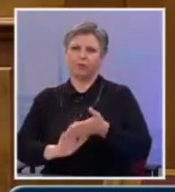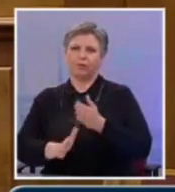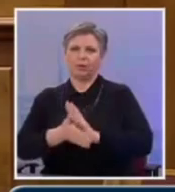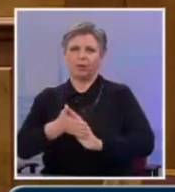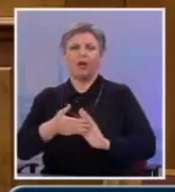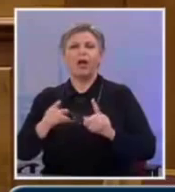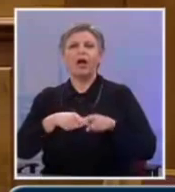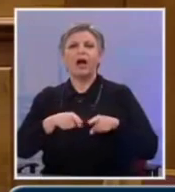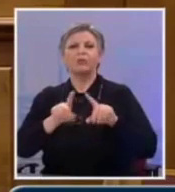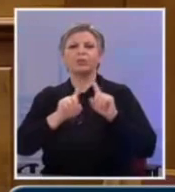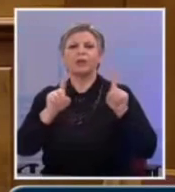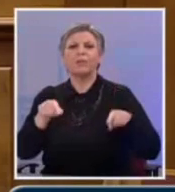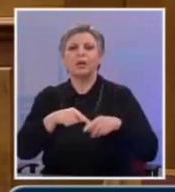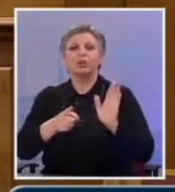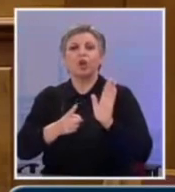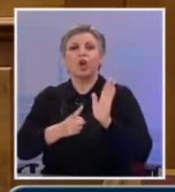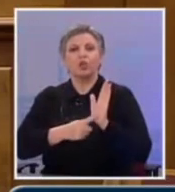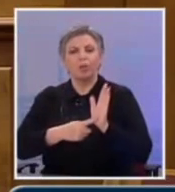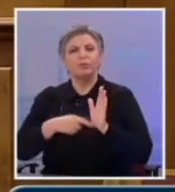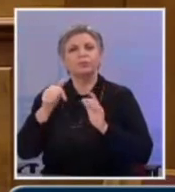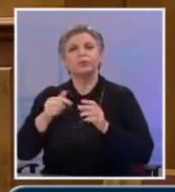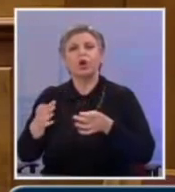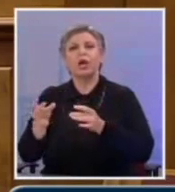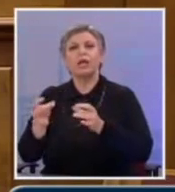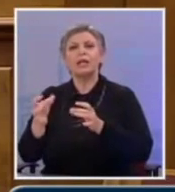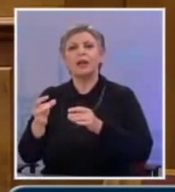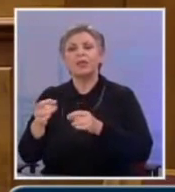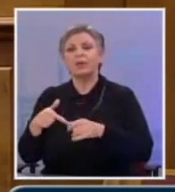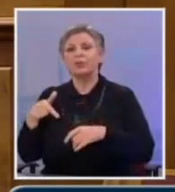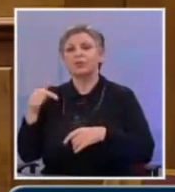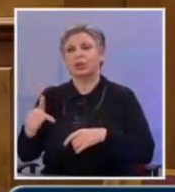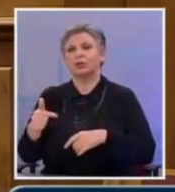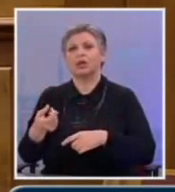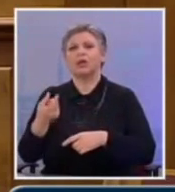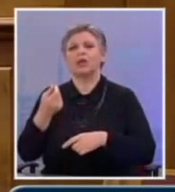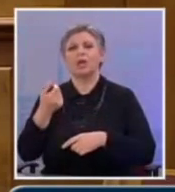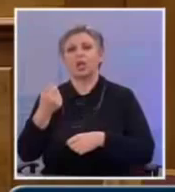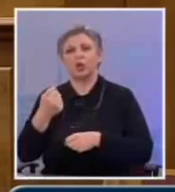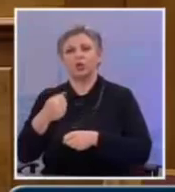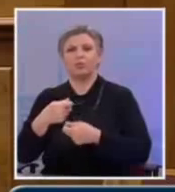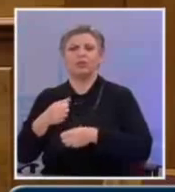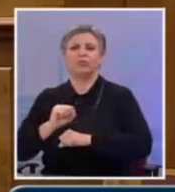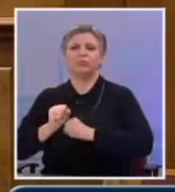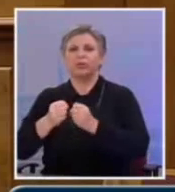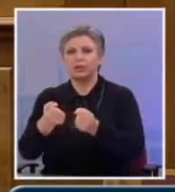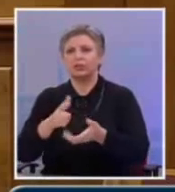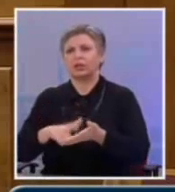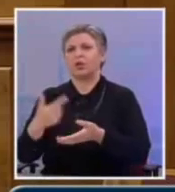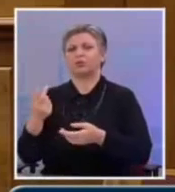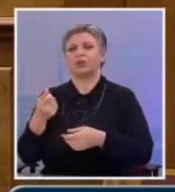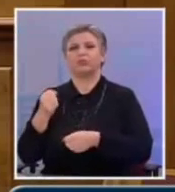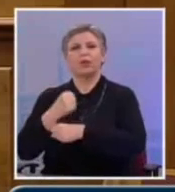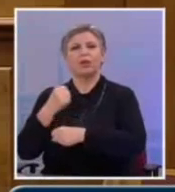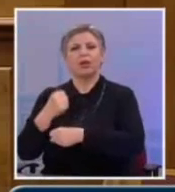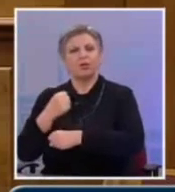νόμων που ρυθμίζουν το σύνολο της οικονομικής δραστηριότητας από την αγορά εργασίας μέχρι την κατάρτηση του προϋπολογισμού